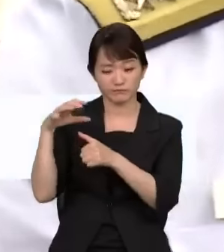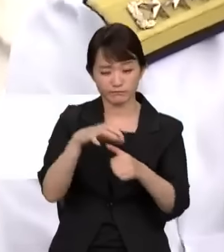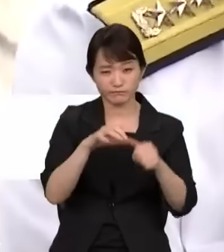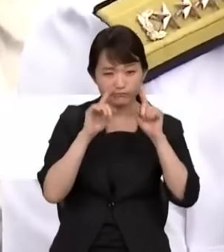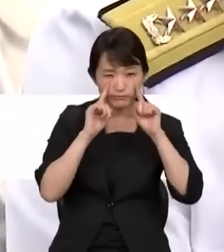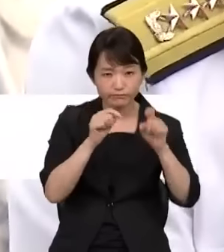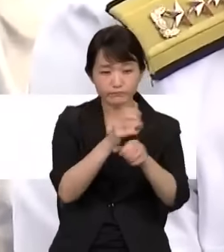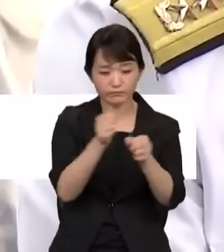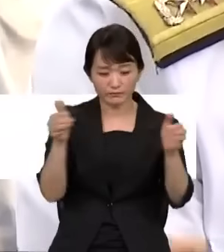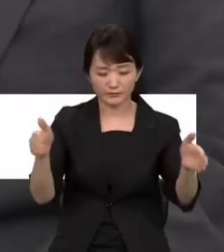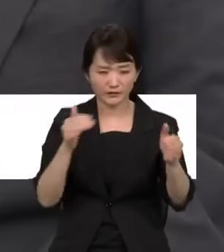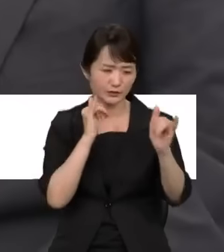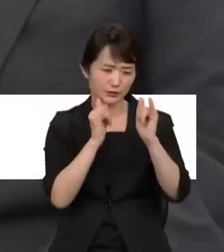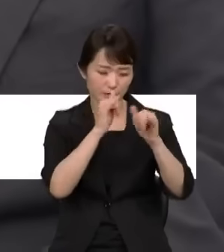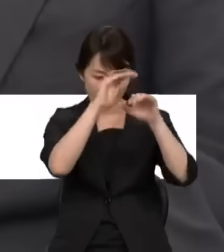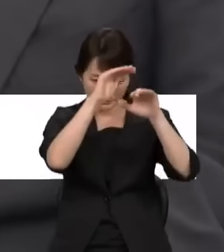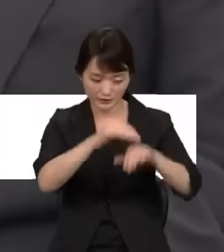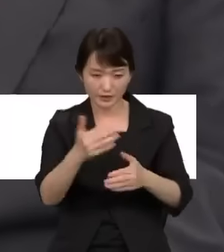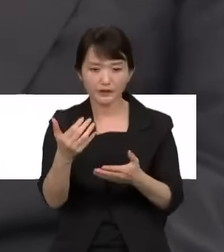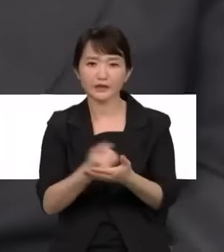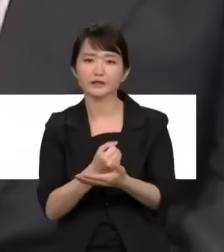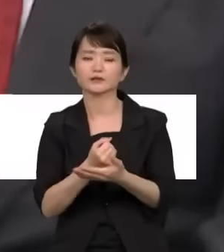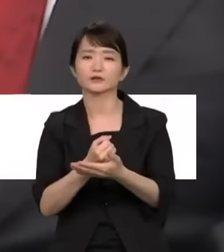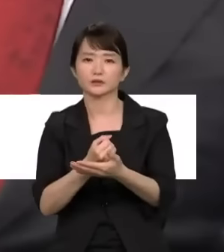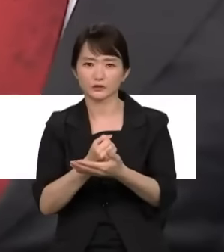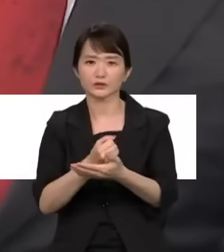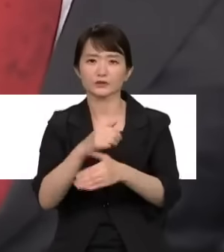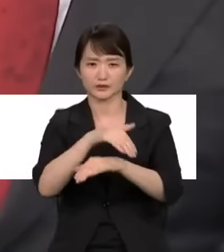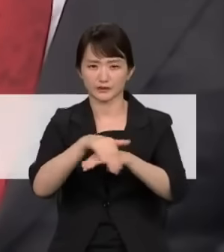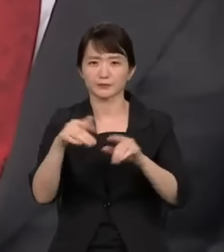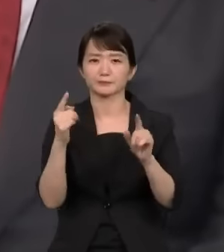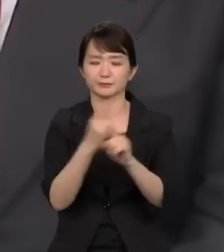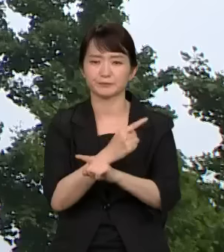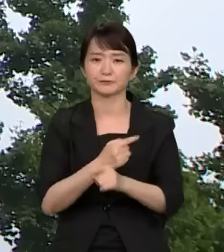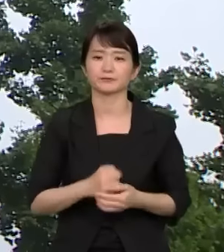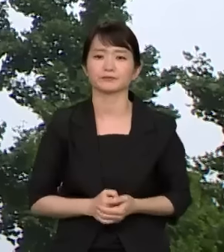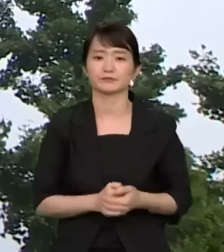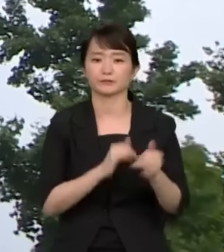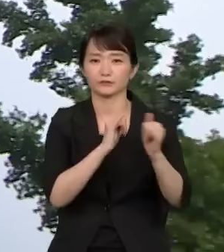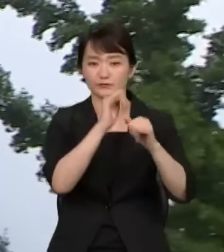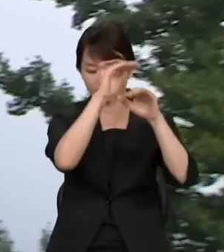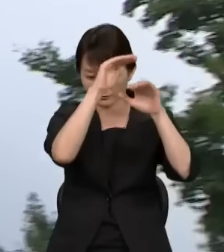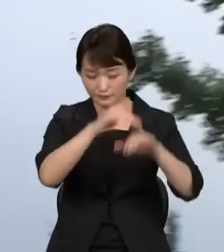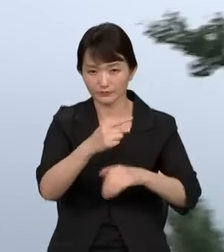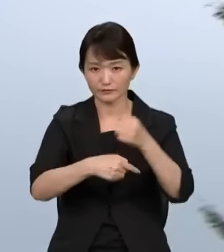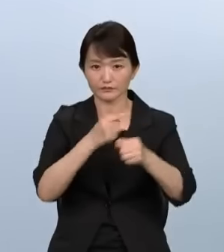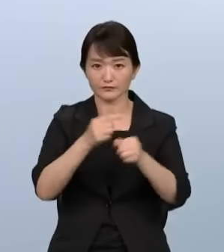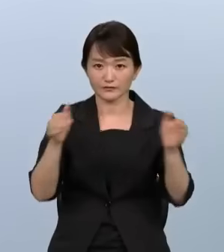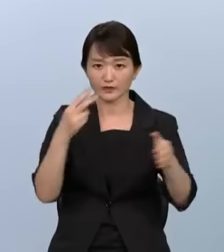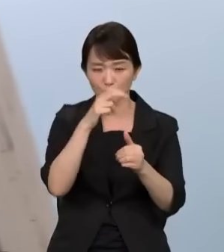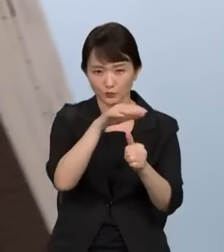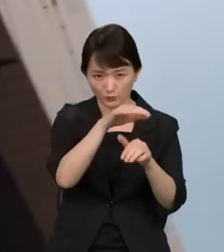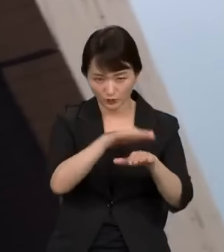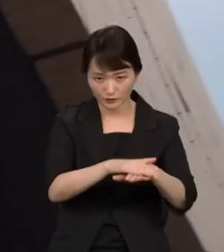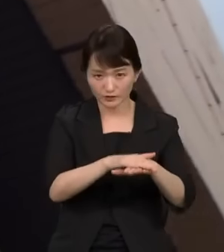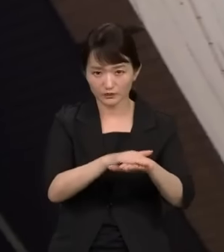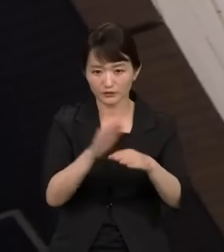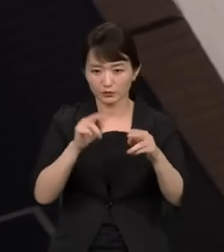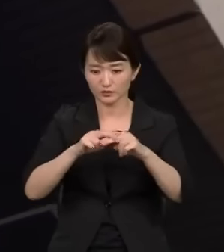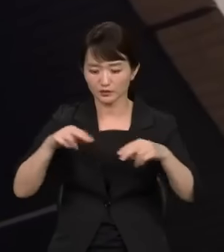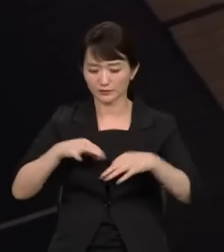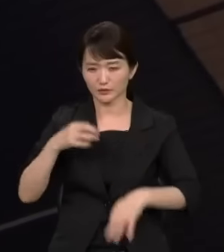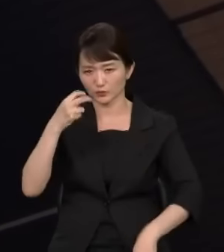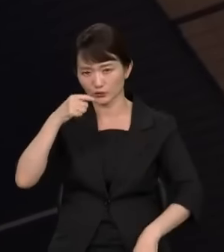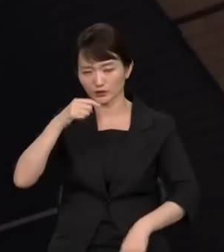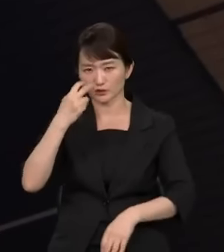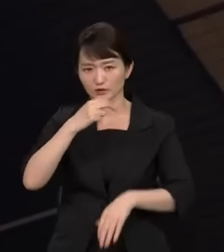제기된 기간에 통신 내역만 확보하기로 계획을 바꿨습니다. 통신 내역은 1년 동안 보존되기 때문에 공수처가 수사 내용에